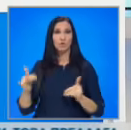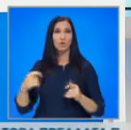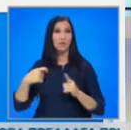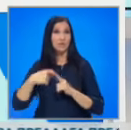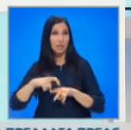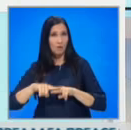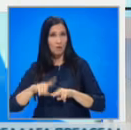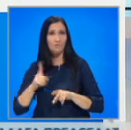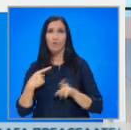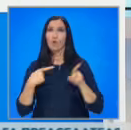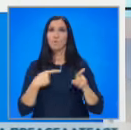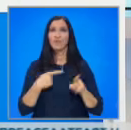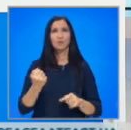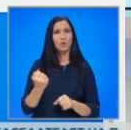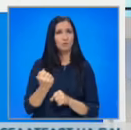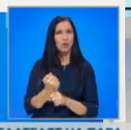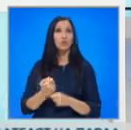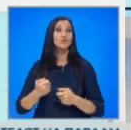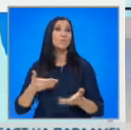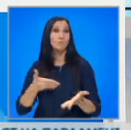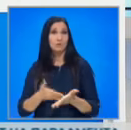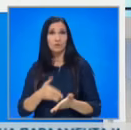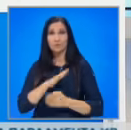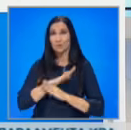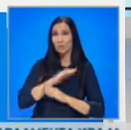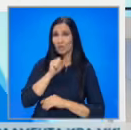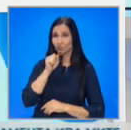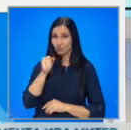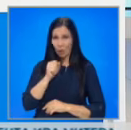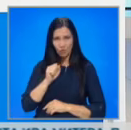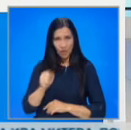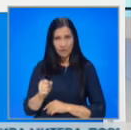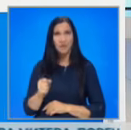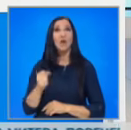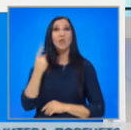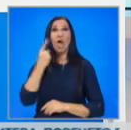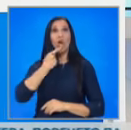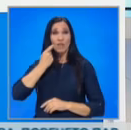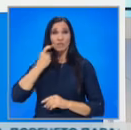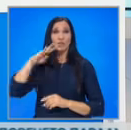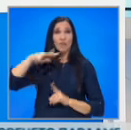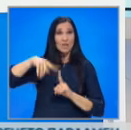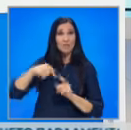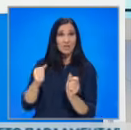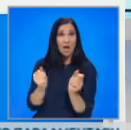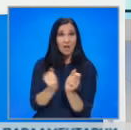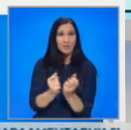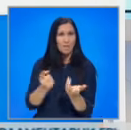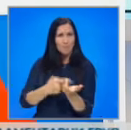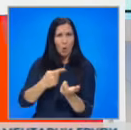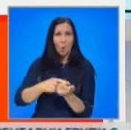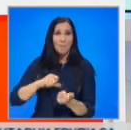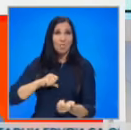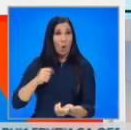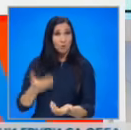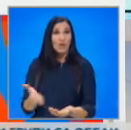Кристиян Николов, който е обвинен, че умишлено е причинил смъртта на журналиста, е от година и 4 месеца в арест и многократно обжалва